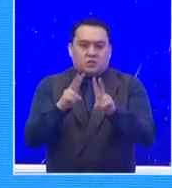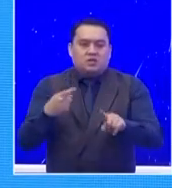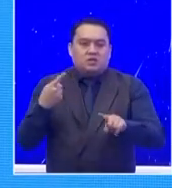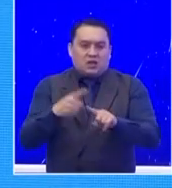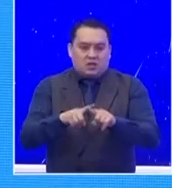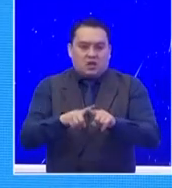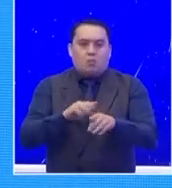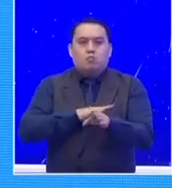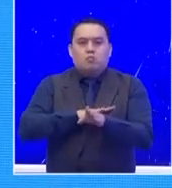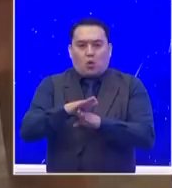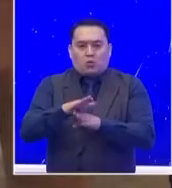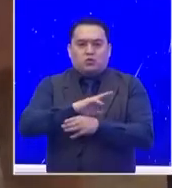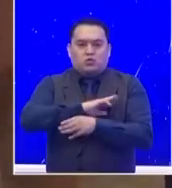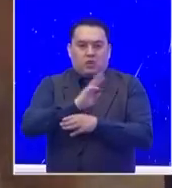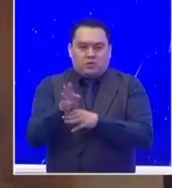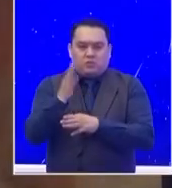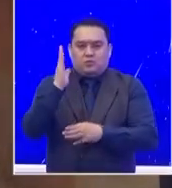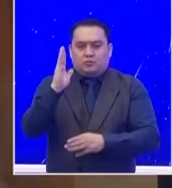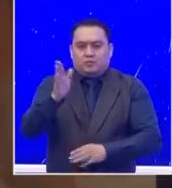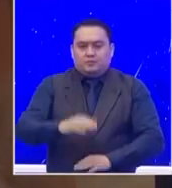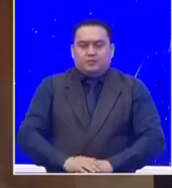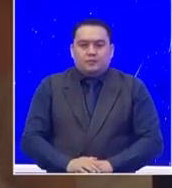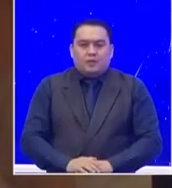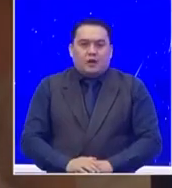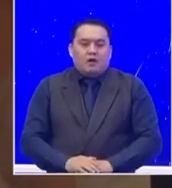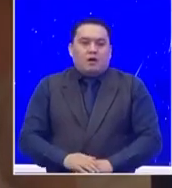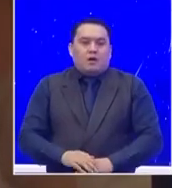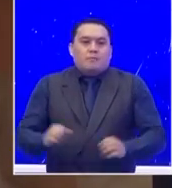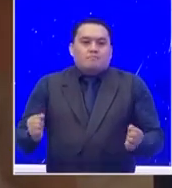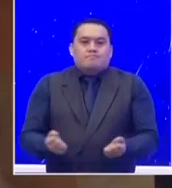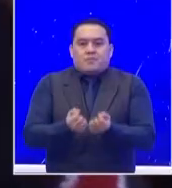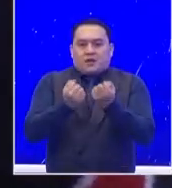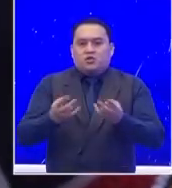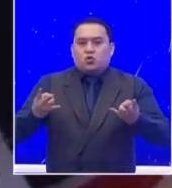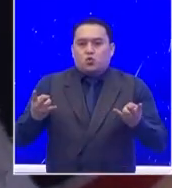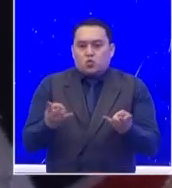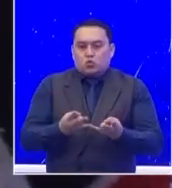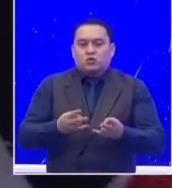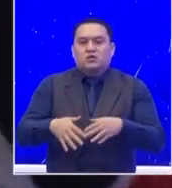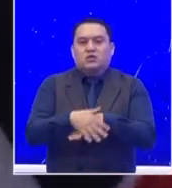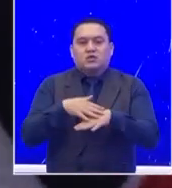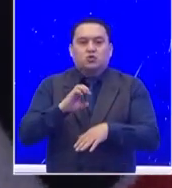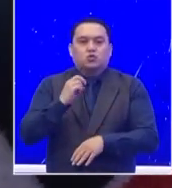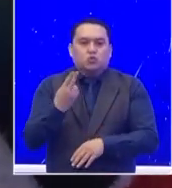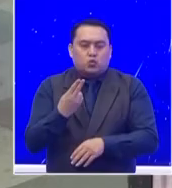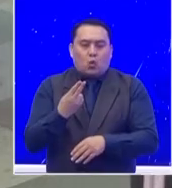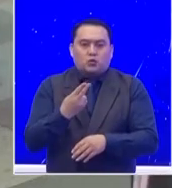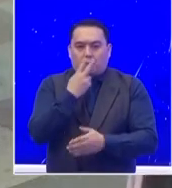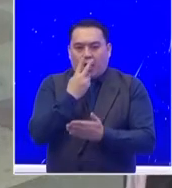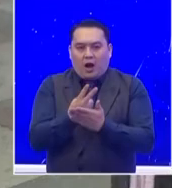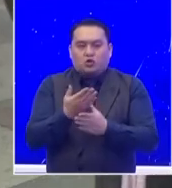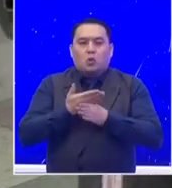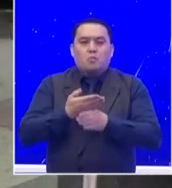вопрос полностью закроем. Основной упор в области делается на поддержку нуждающихся жителей. В рамках социальной карты оказывается